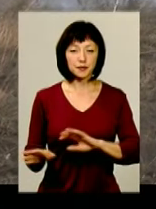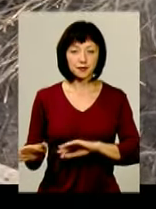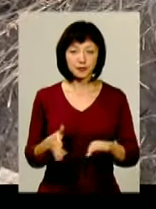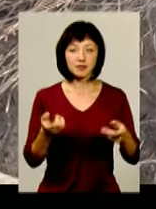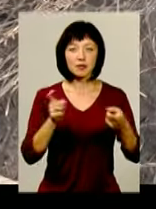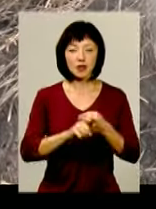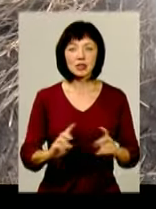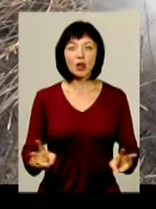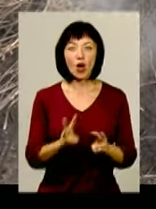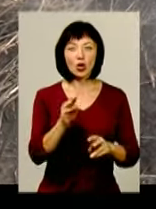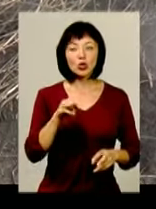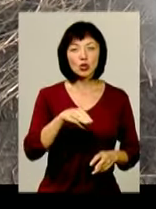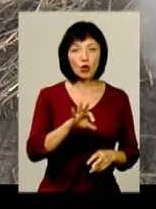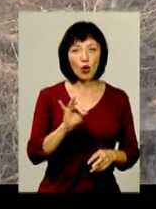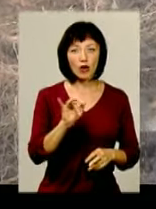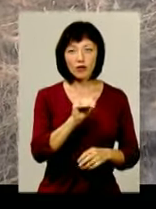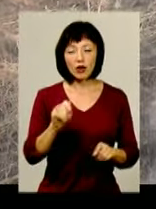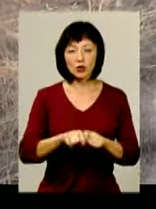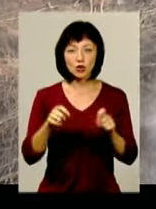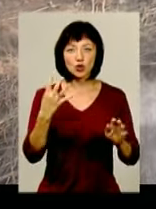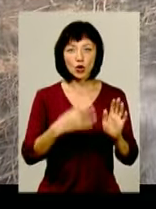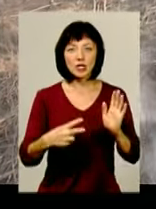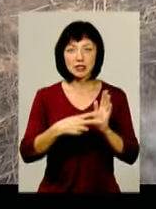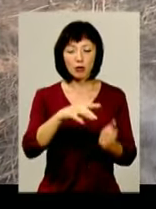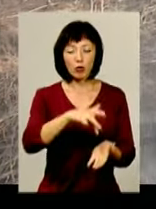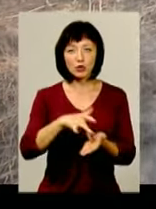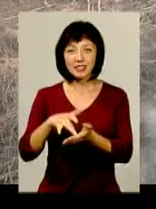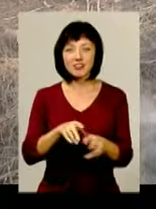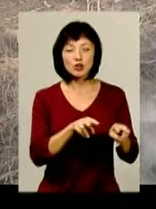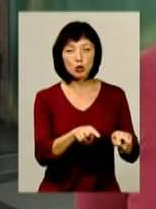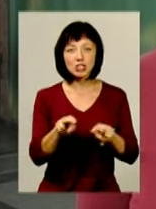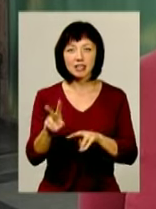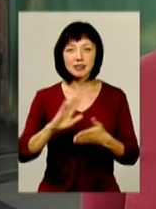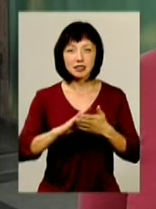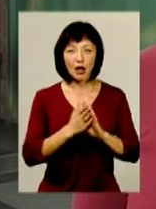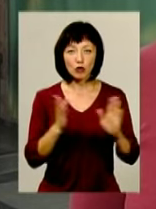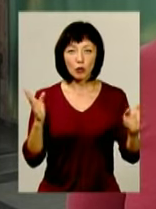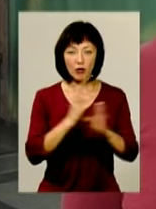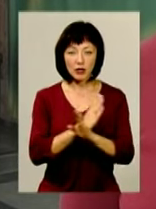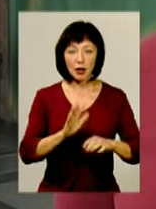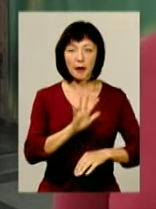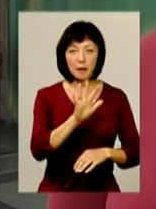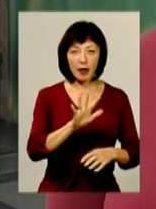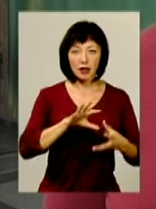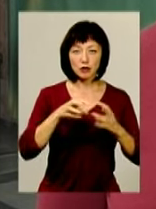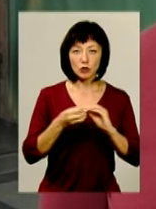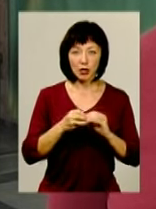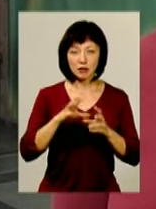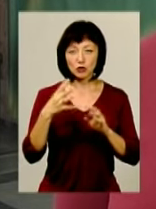загоранням торфовищ в області розгорнуто 47 пунктів спостереження за екологічним станом повітря. 5 результатів із 42 на